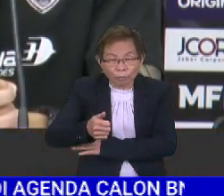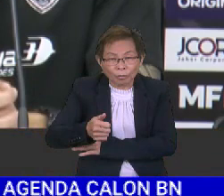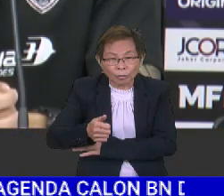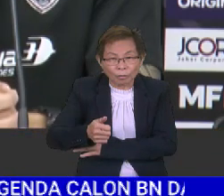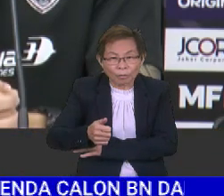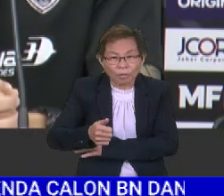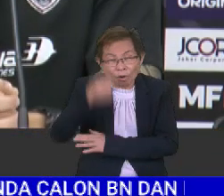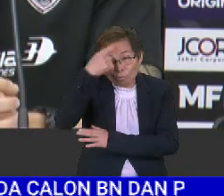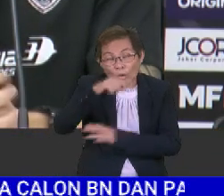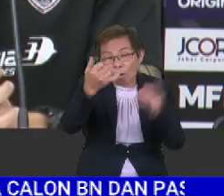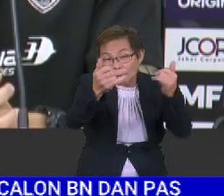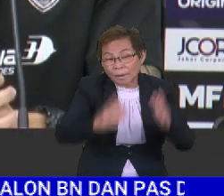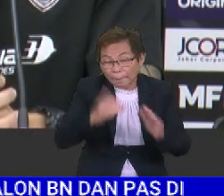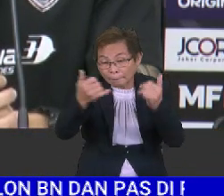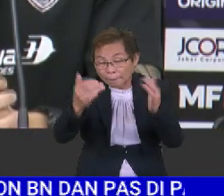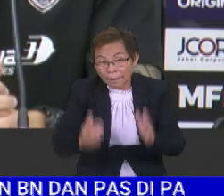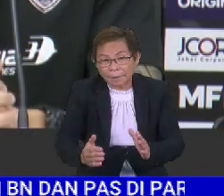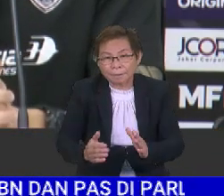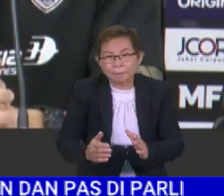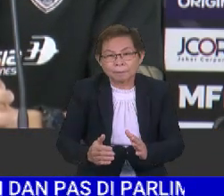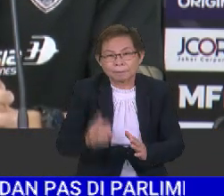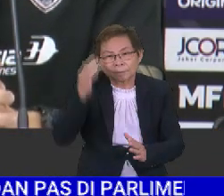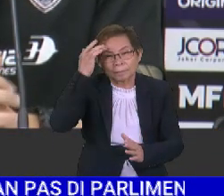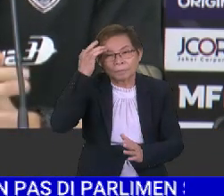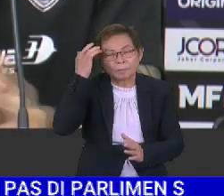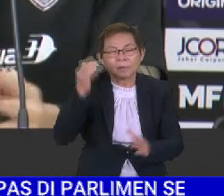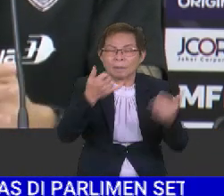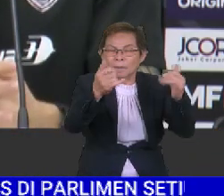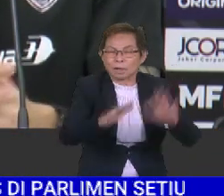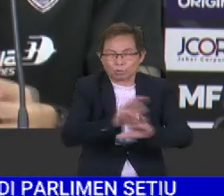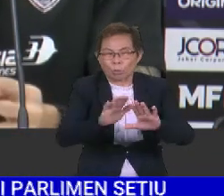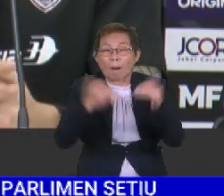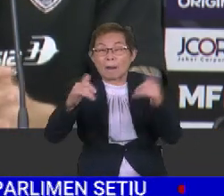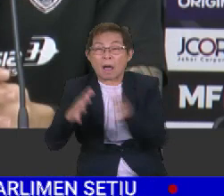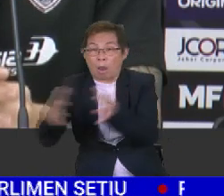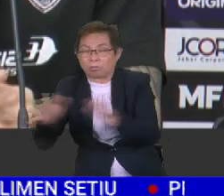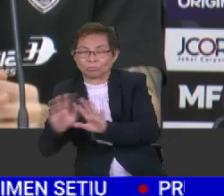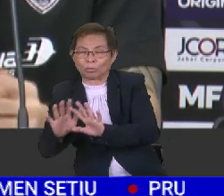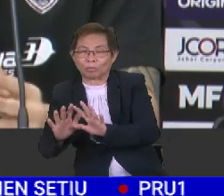for replayers dan non no play too much ya